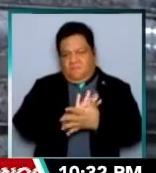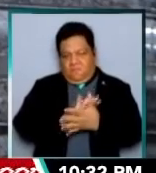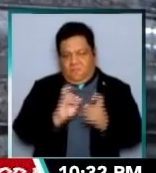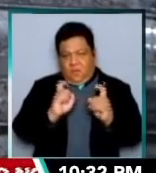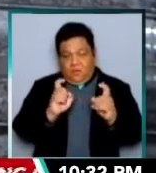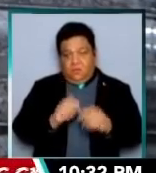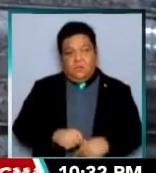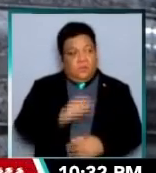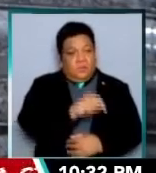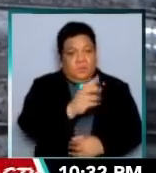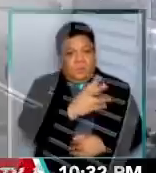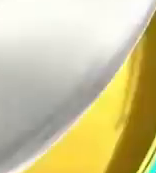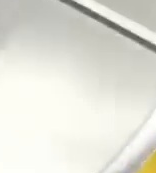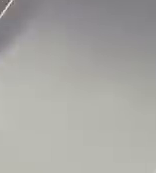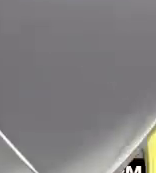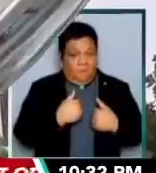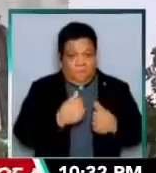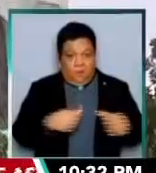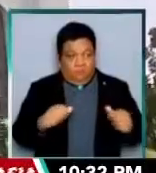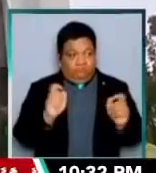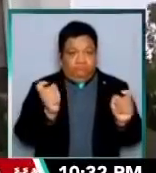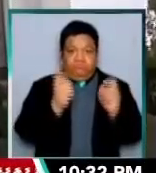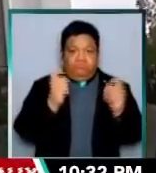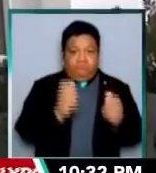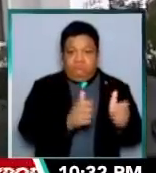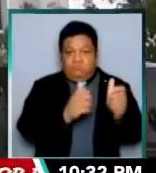cases. Narito ang report.